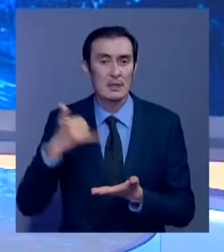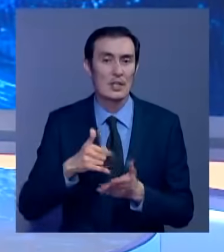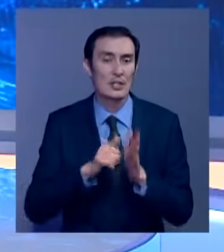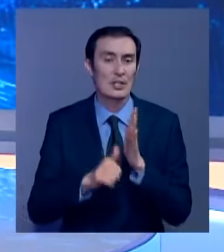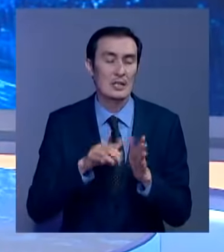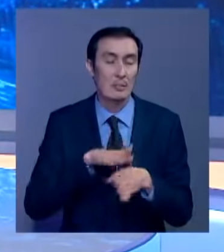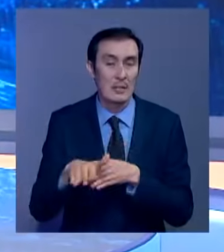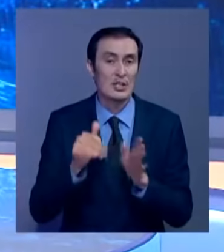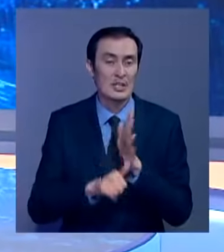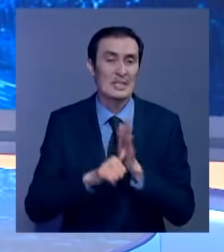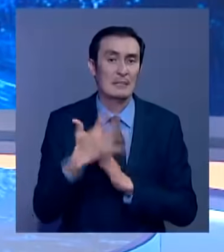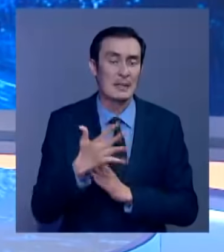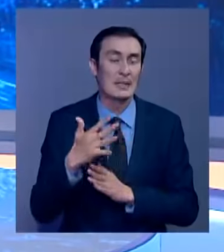на